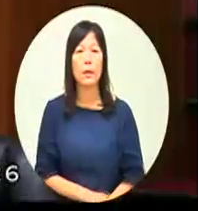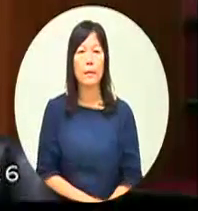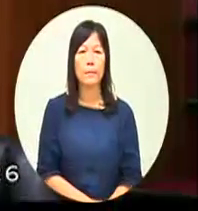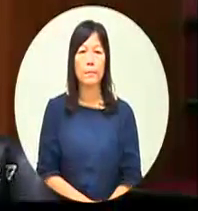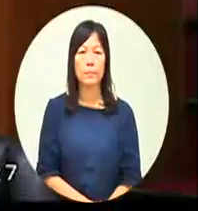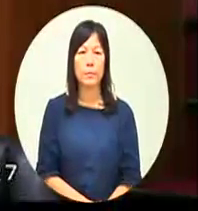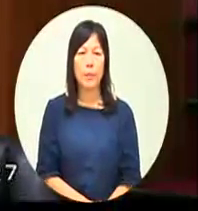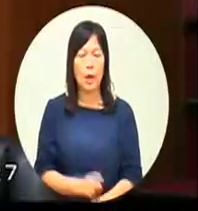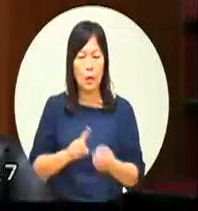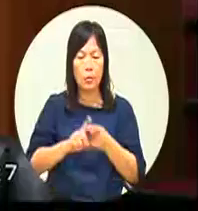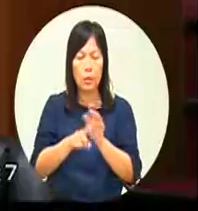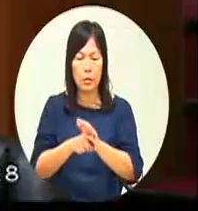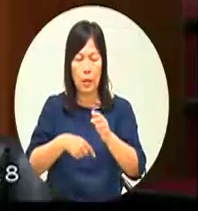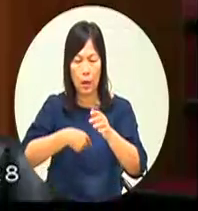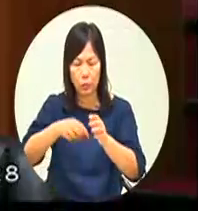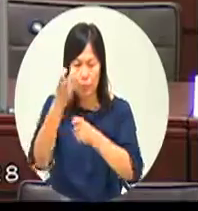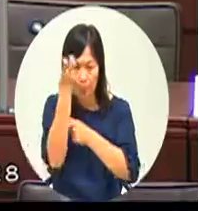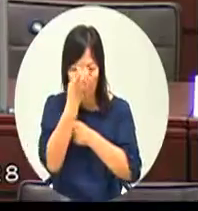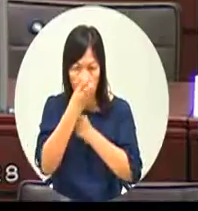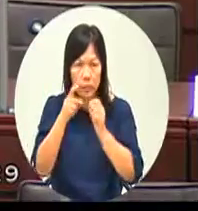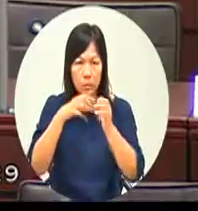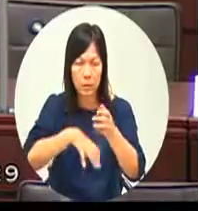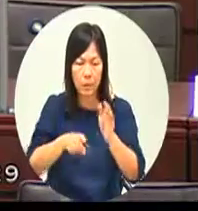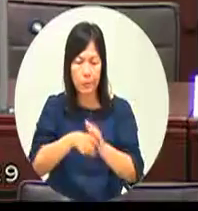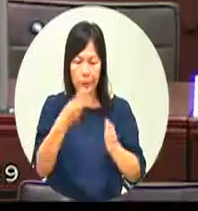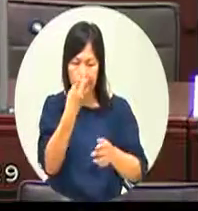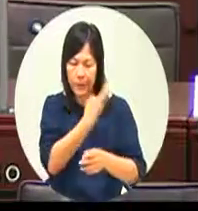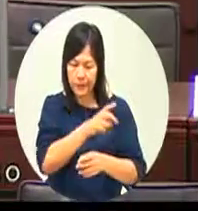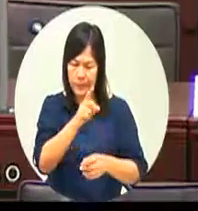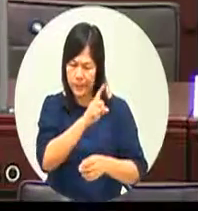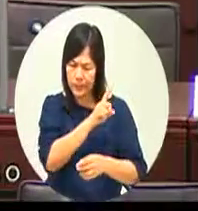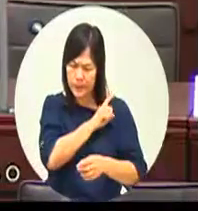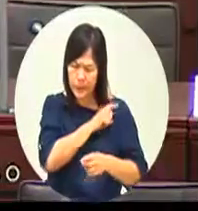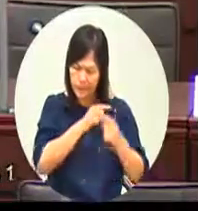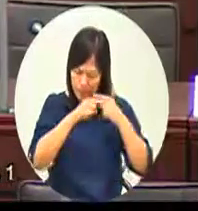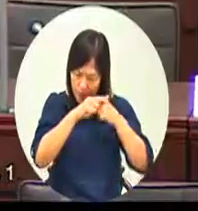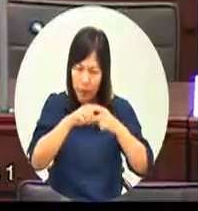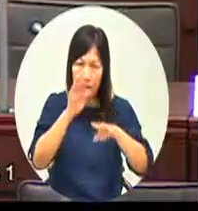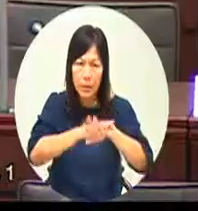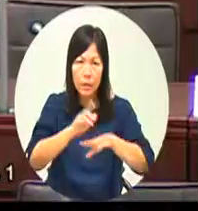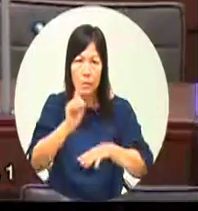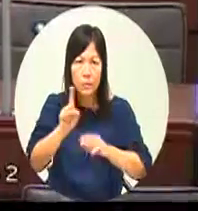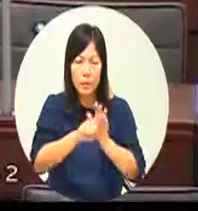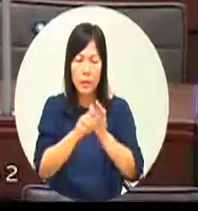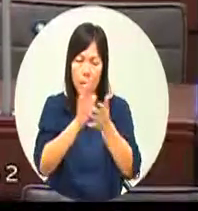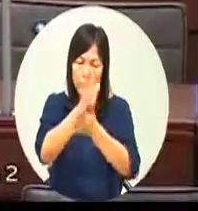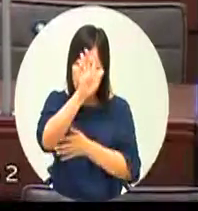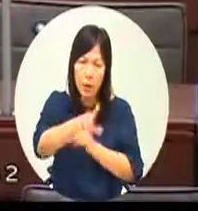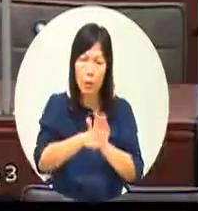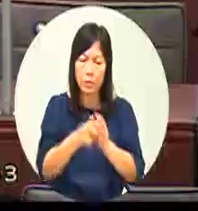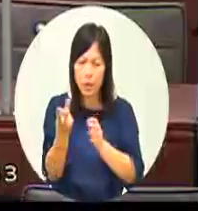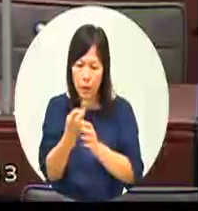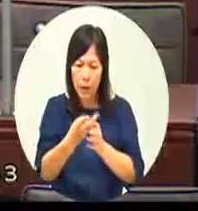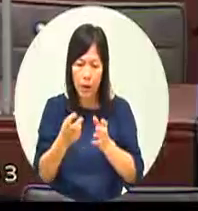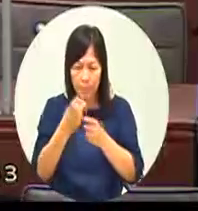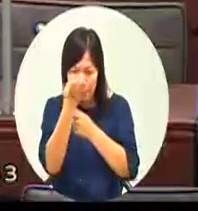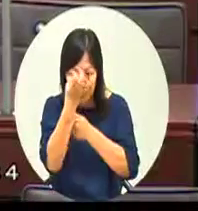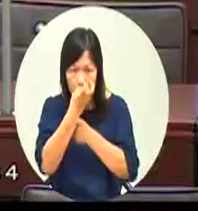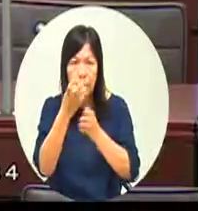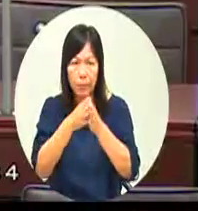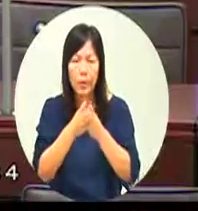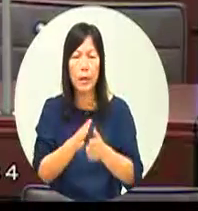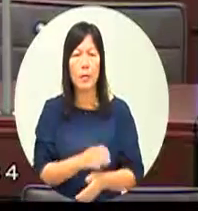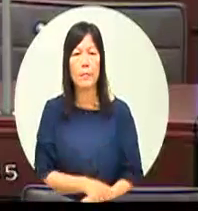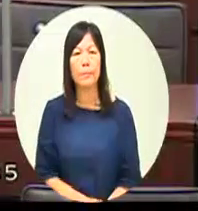对，就是在进厂的管制上，我们在研议看我们用什么方式来做一个后面的这两个部分的管制。